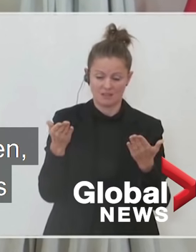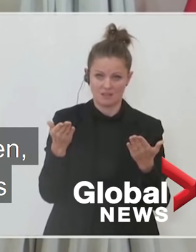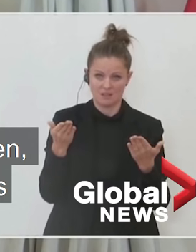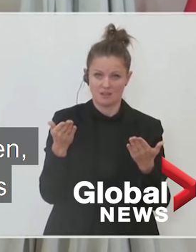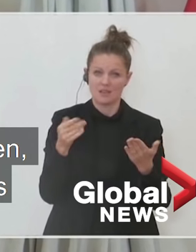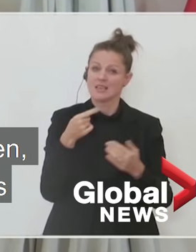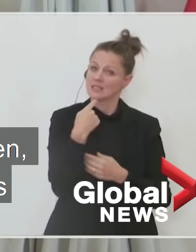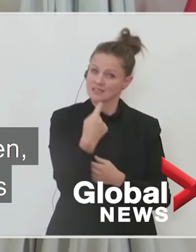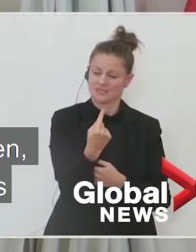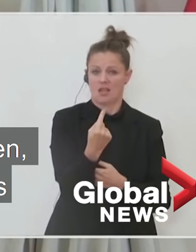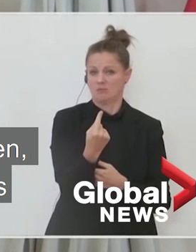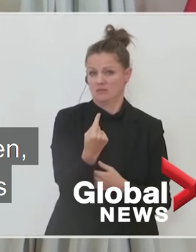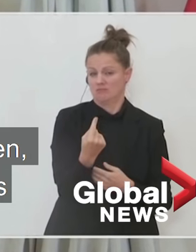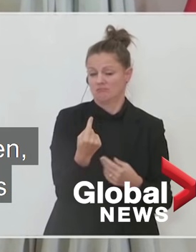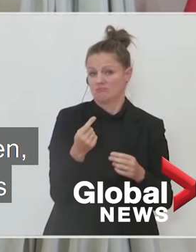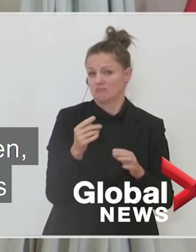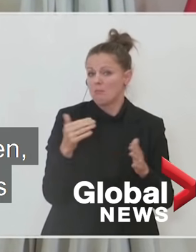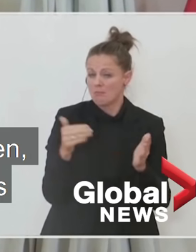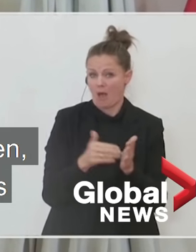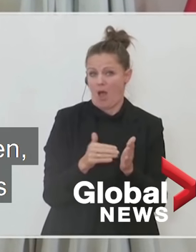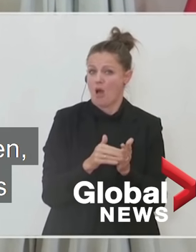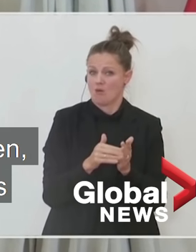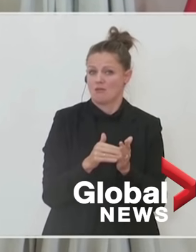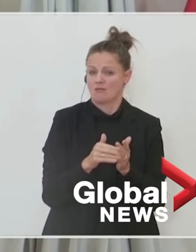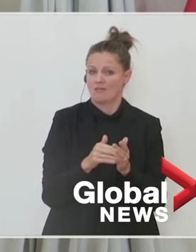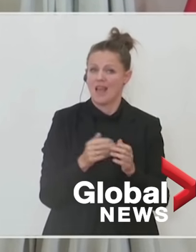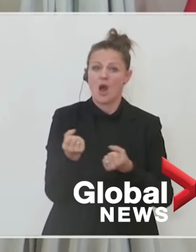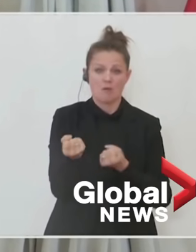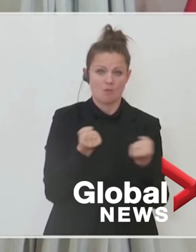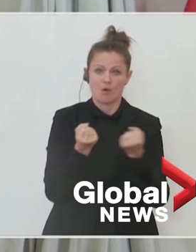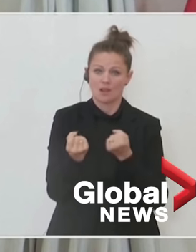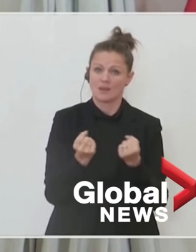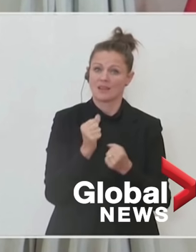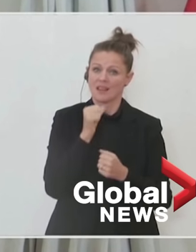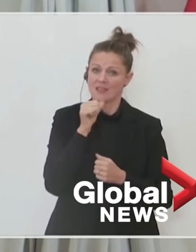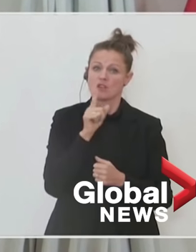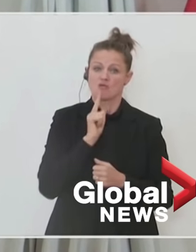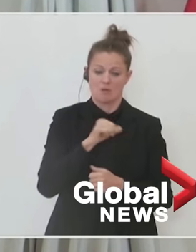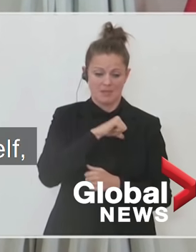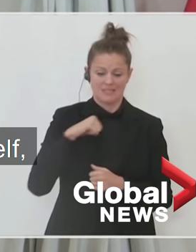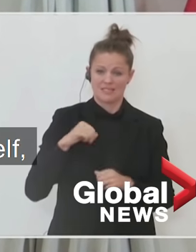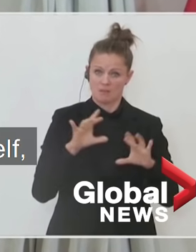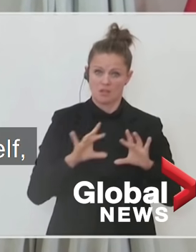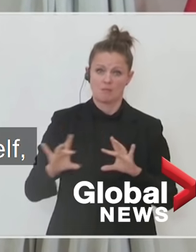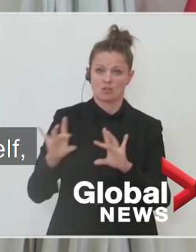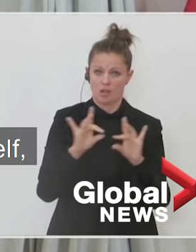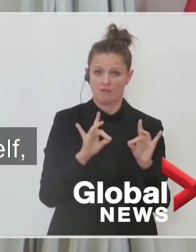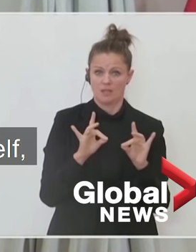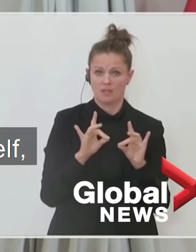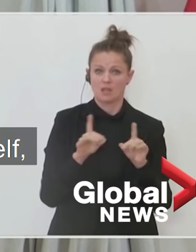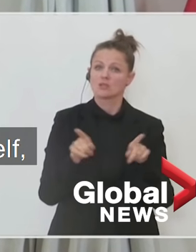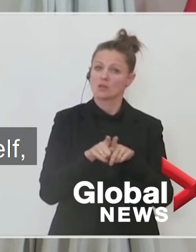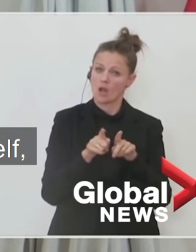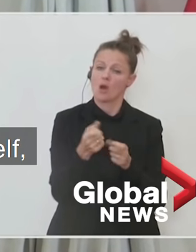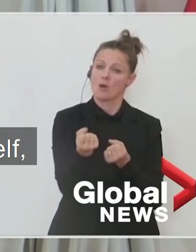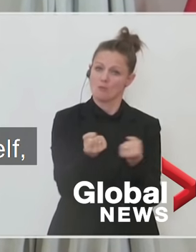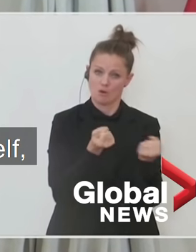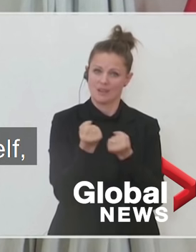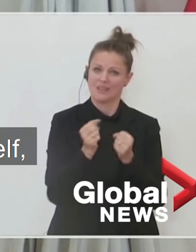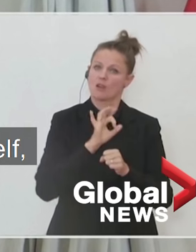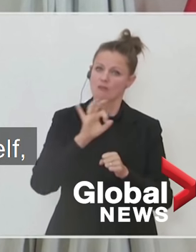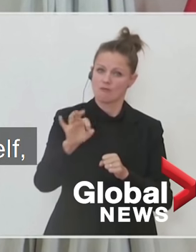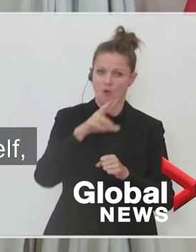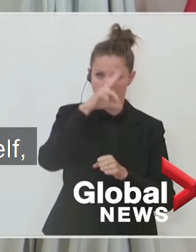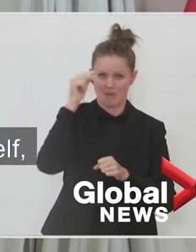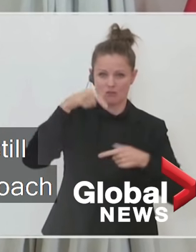sich verdient, dass sich die Politik nicht nur mit sich selbst beschäftigt, sondern dass die Politik für die Menschen